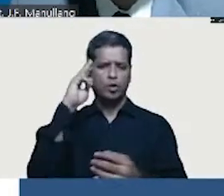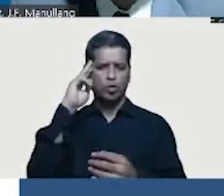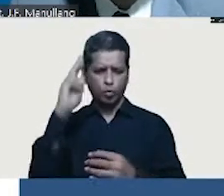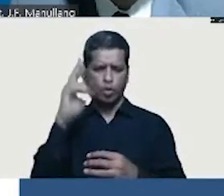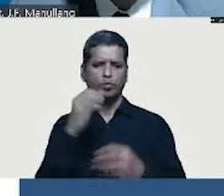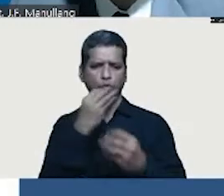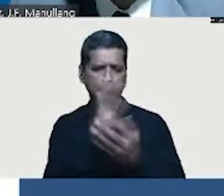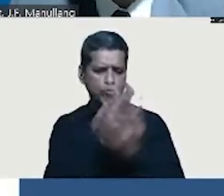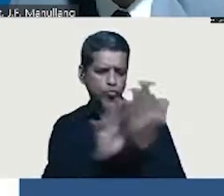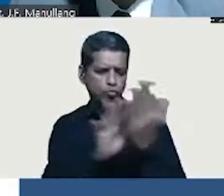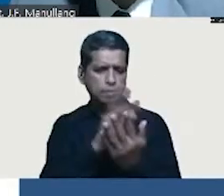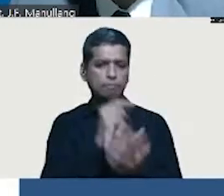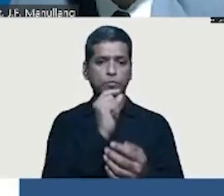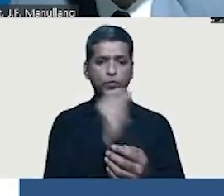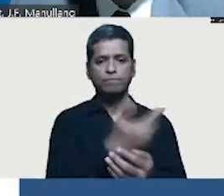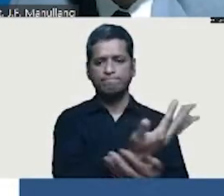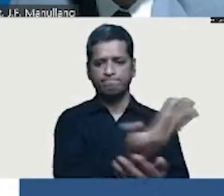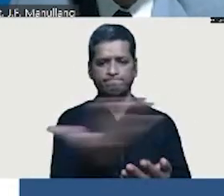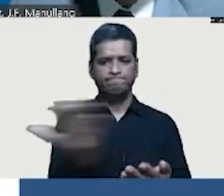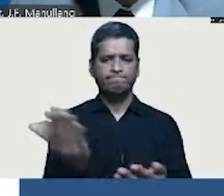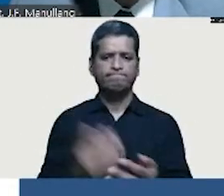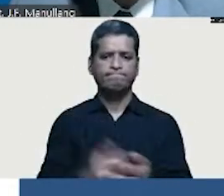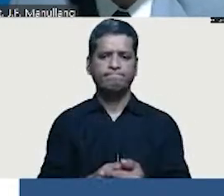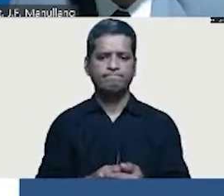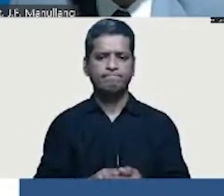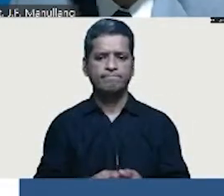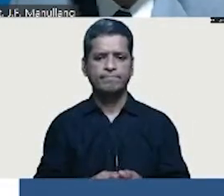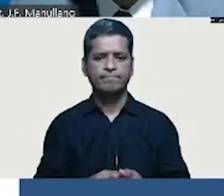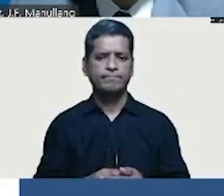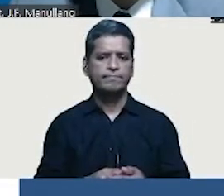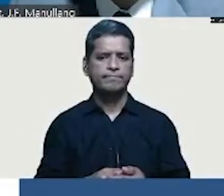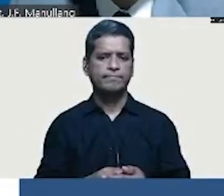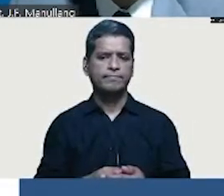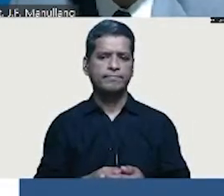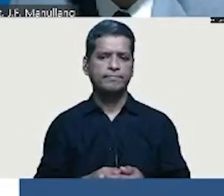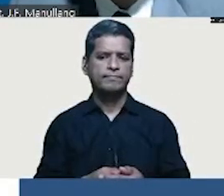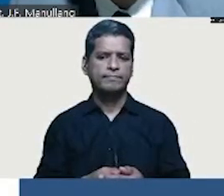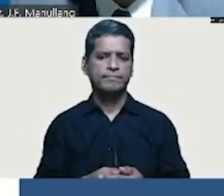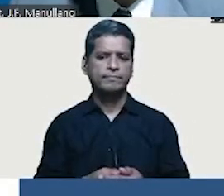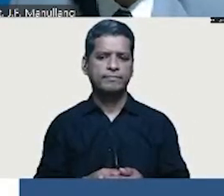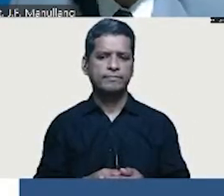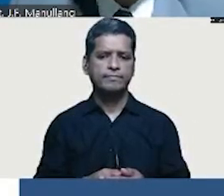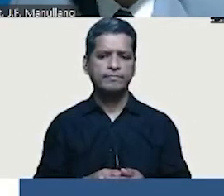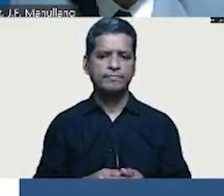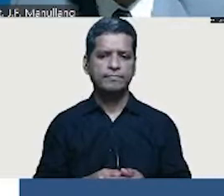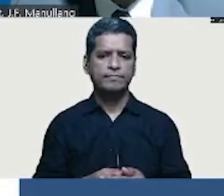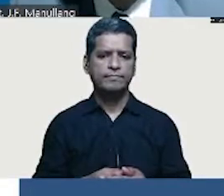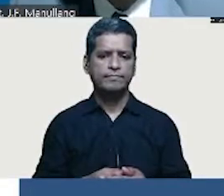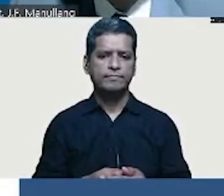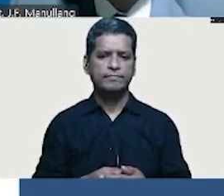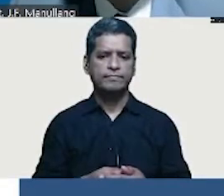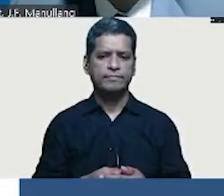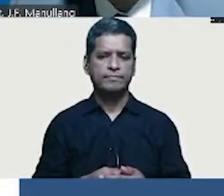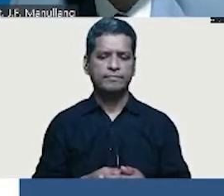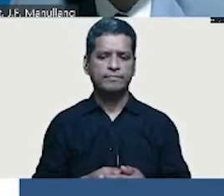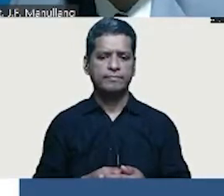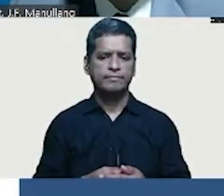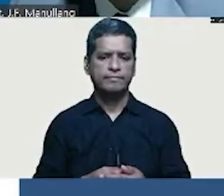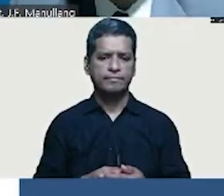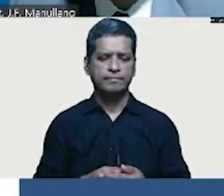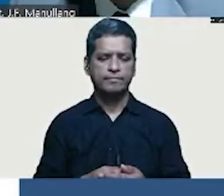tidak kalau memang sudah ada Kenapa mereka tidak bilang bahwa pada tahun 2019 air akan muncul kau 19